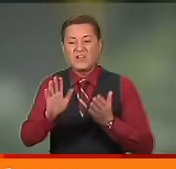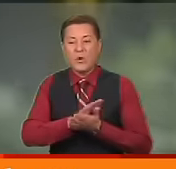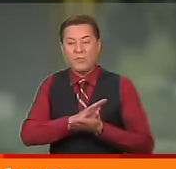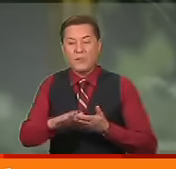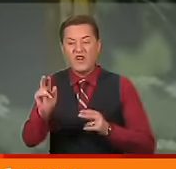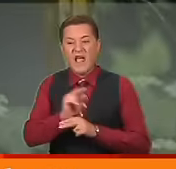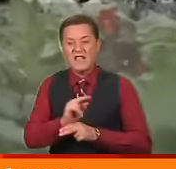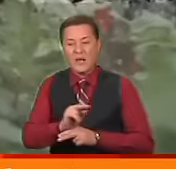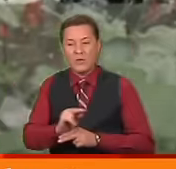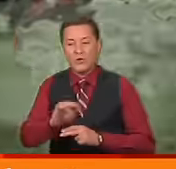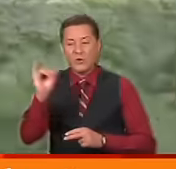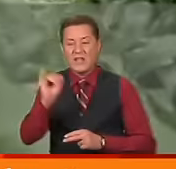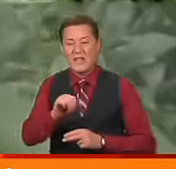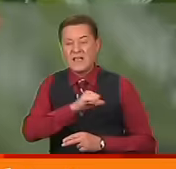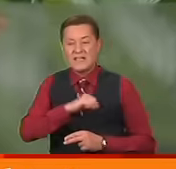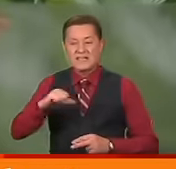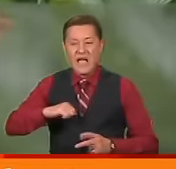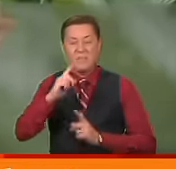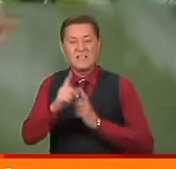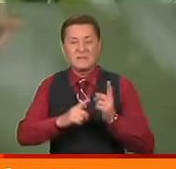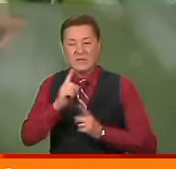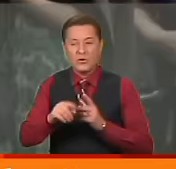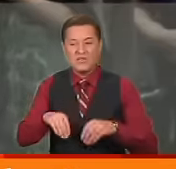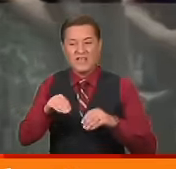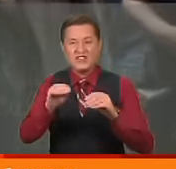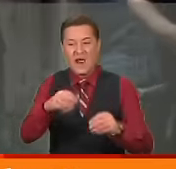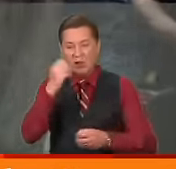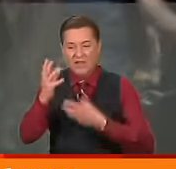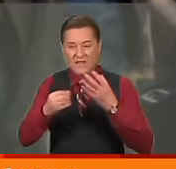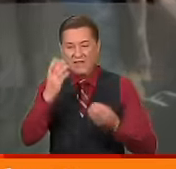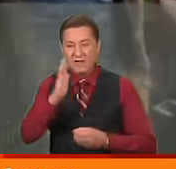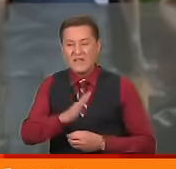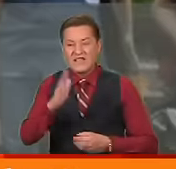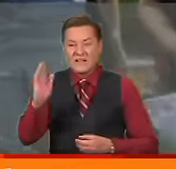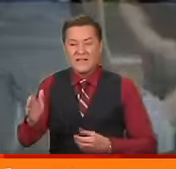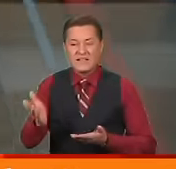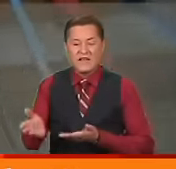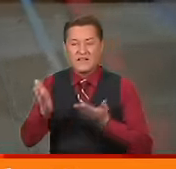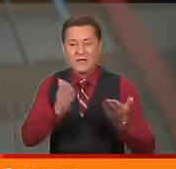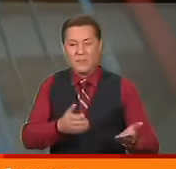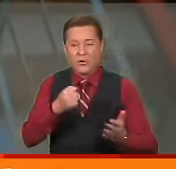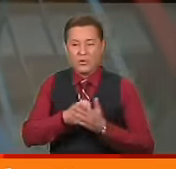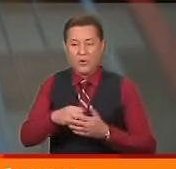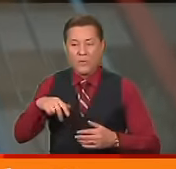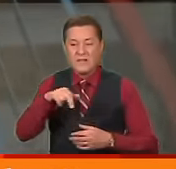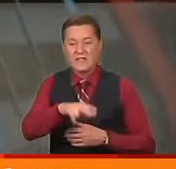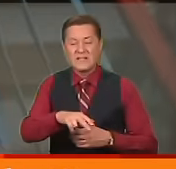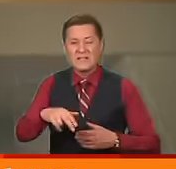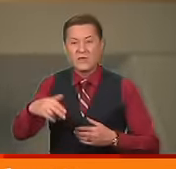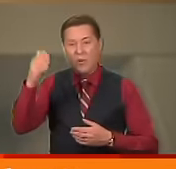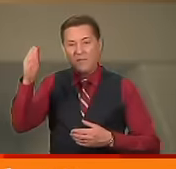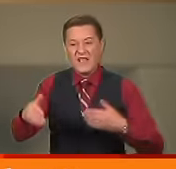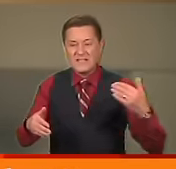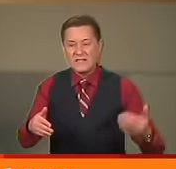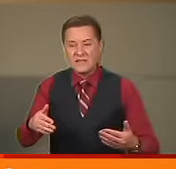прибирають, ремонтують і самі змінюються, саджають квіти. Василь Васильович запрошує до під'їзду. На стінах